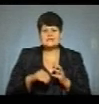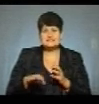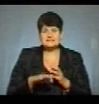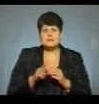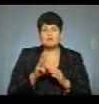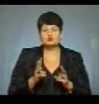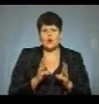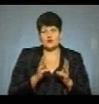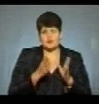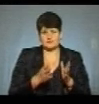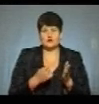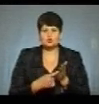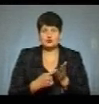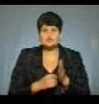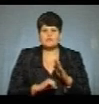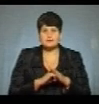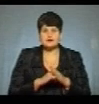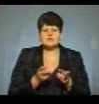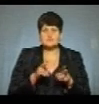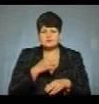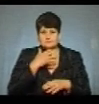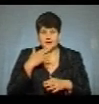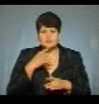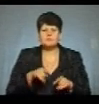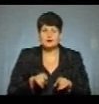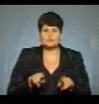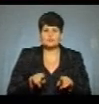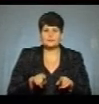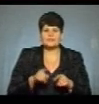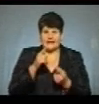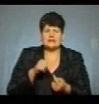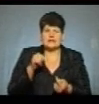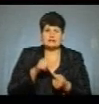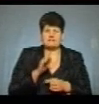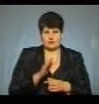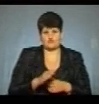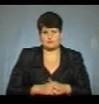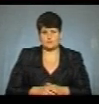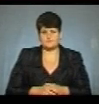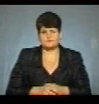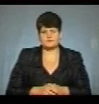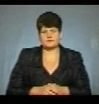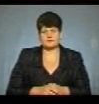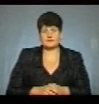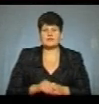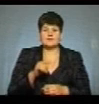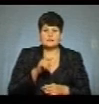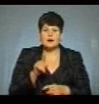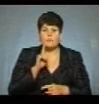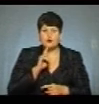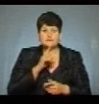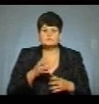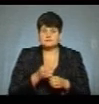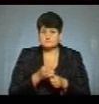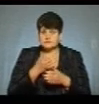буде горіти, тому що доказової бази він залишив стільки, що ми його все рівно ідентифікуємо. Те, що поки він не затриманий,